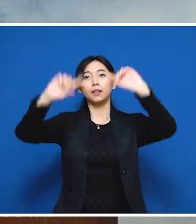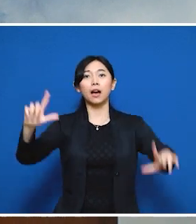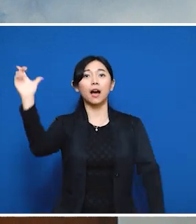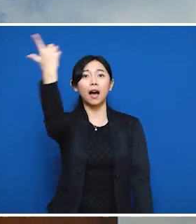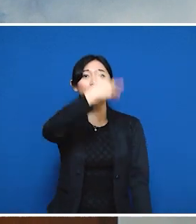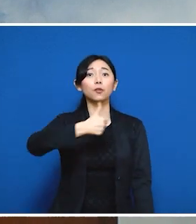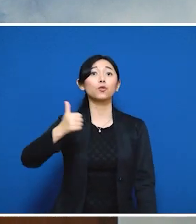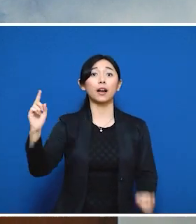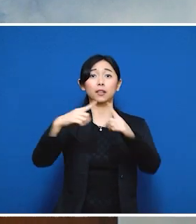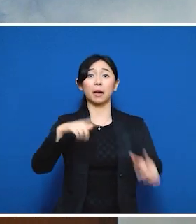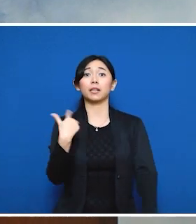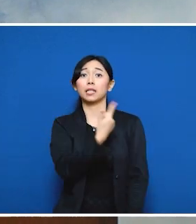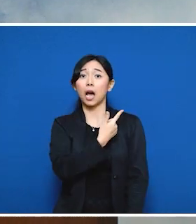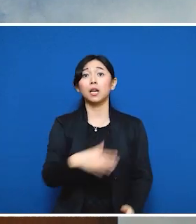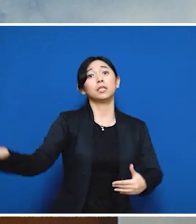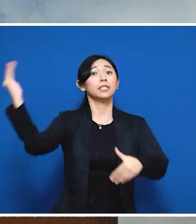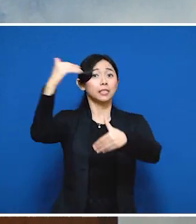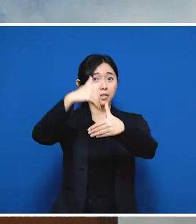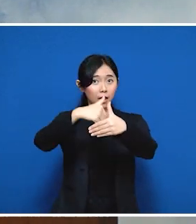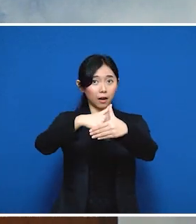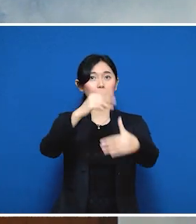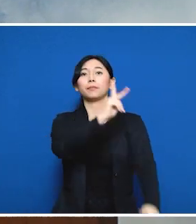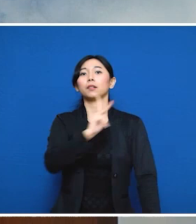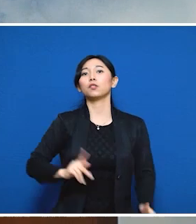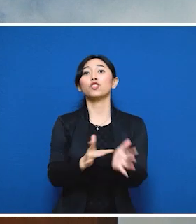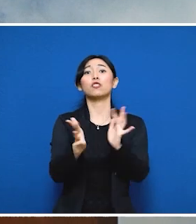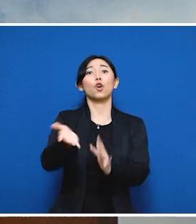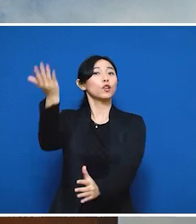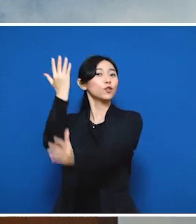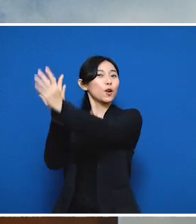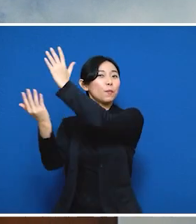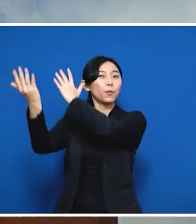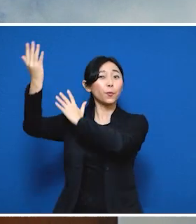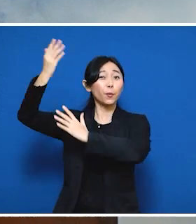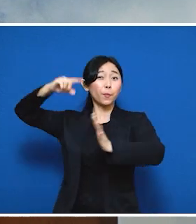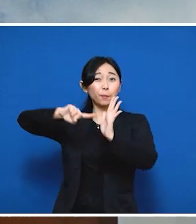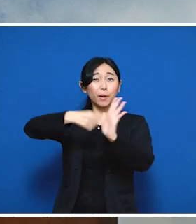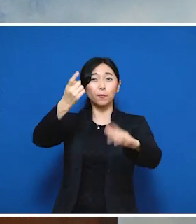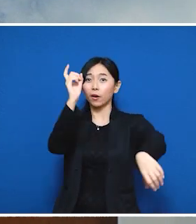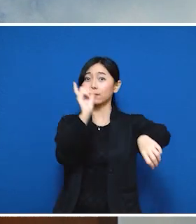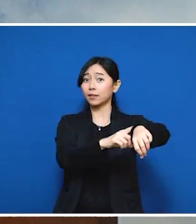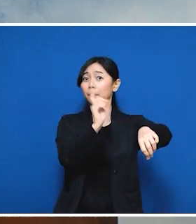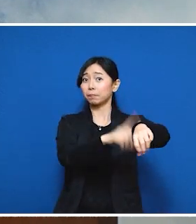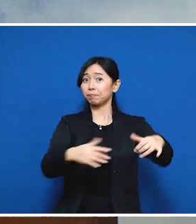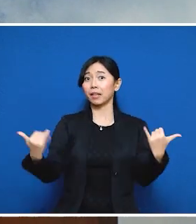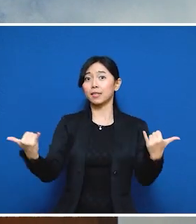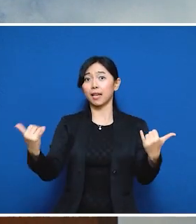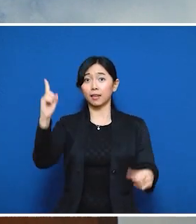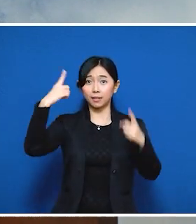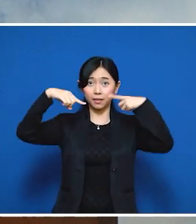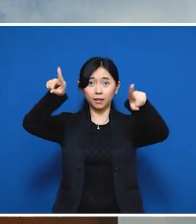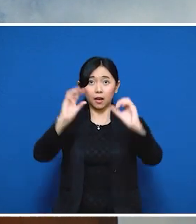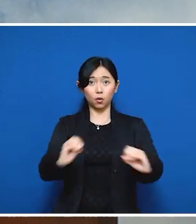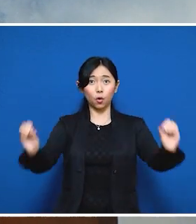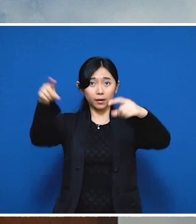kepada kita dalam Kristus Yesus sebelum permulaan zaman dan yang sekarang dinyatakan